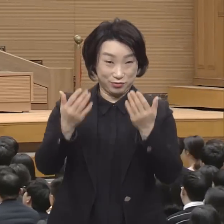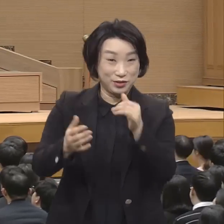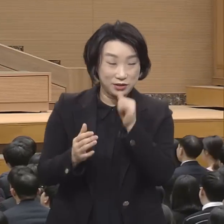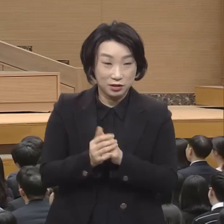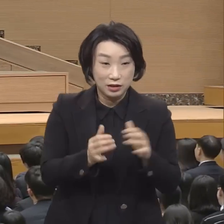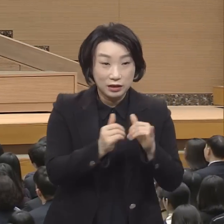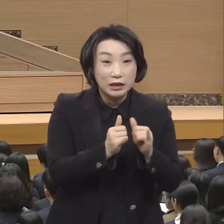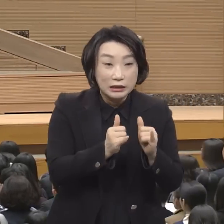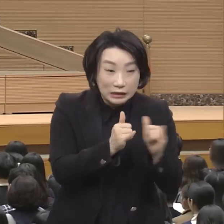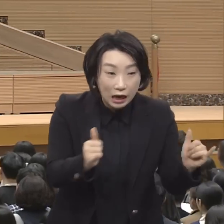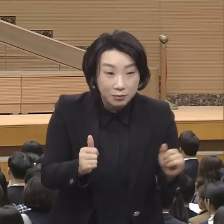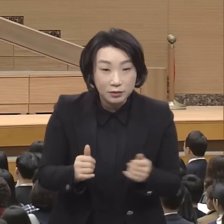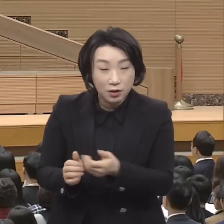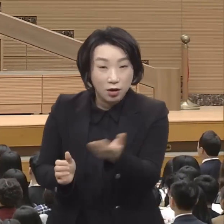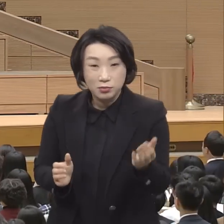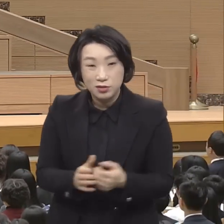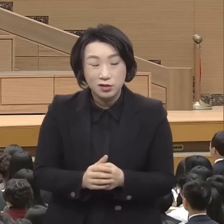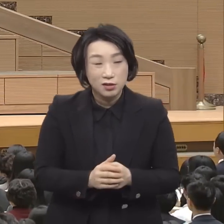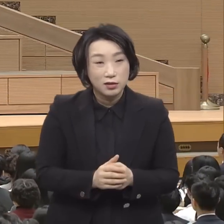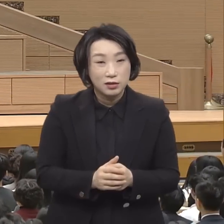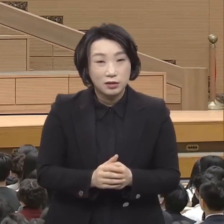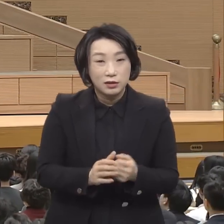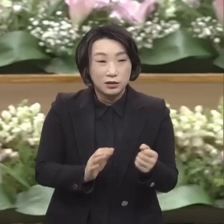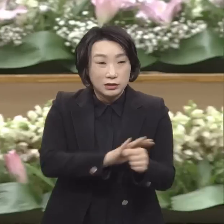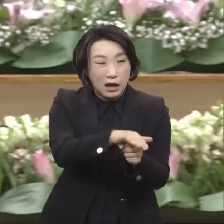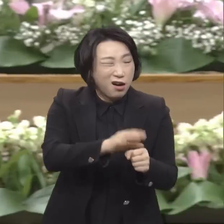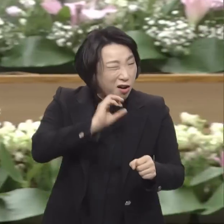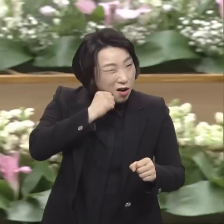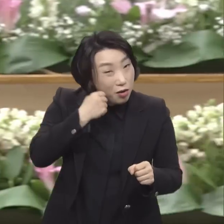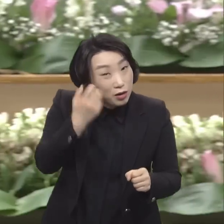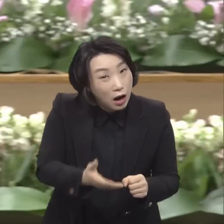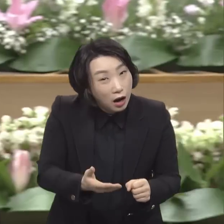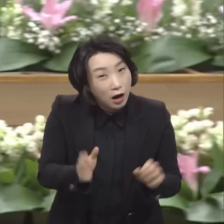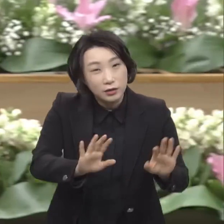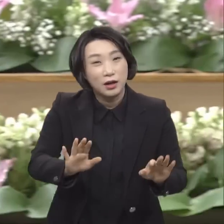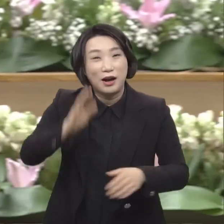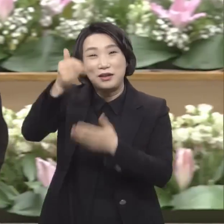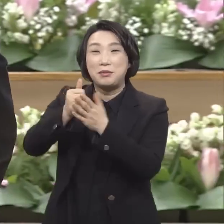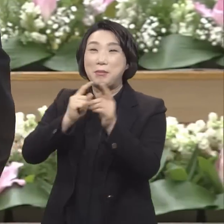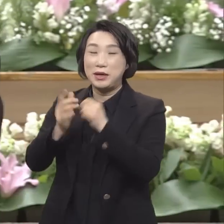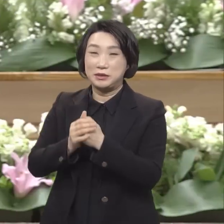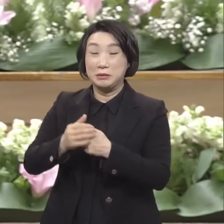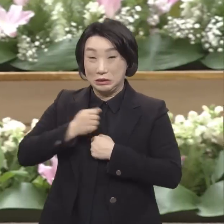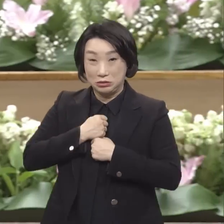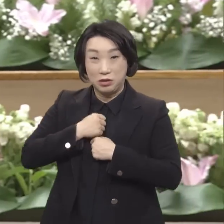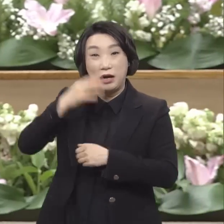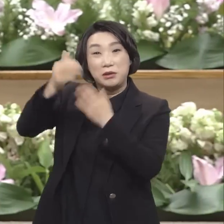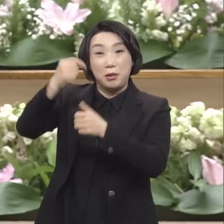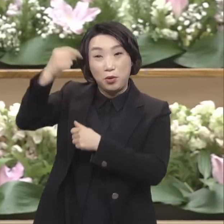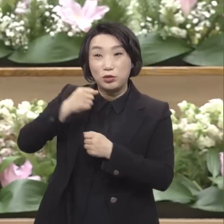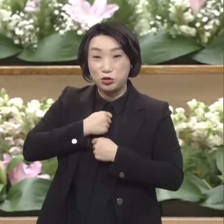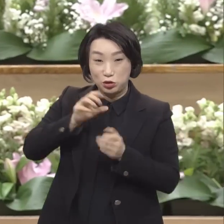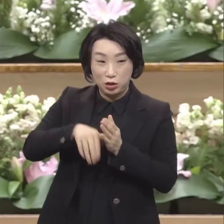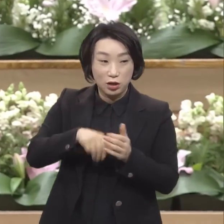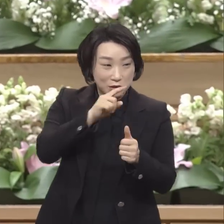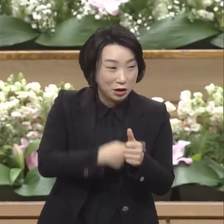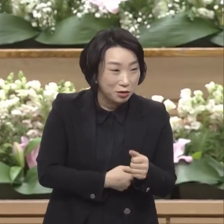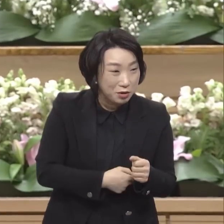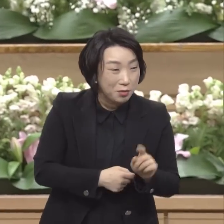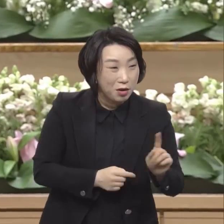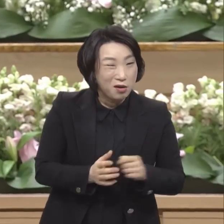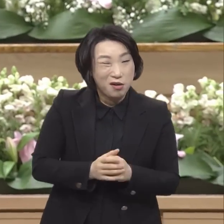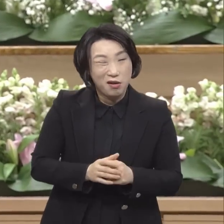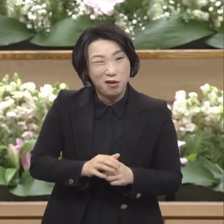사람이 사랑을 억지로 사랑합니다 하냐? 하나님 말씀을 지키고 계명을 지킬 때 그냥 억지로